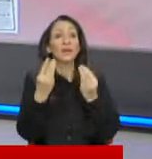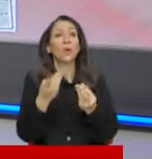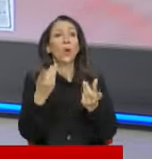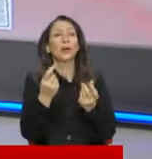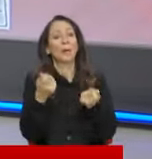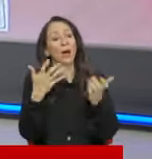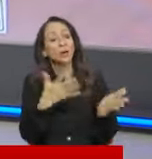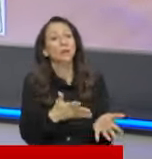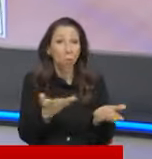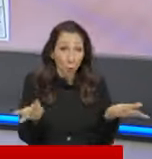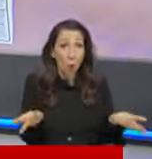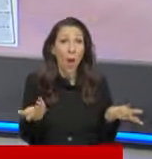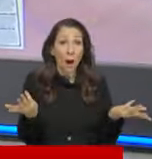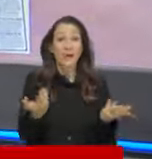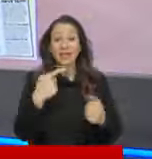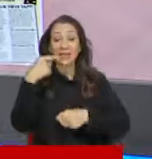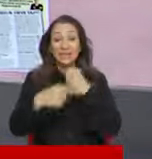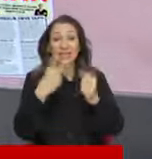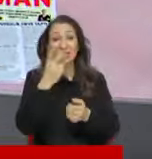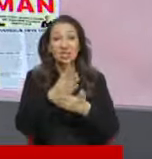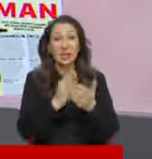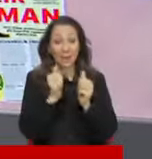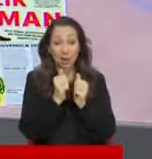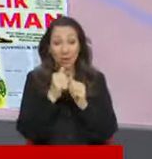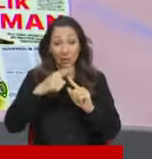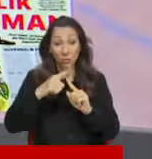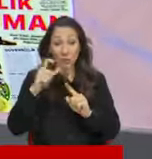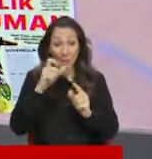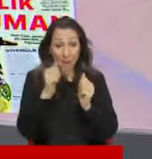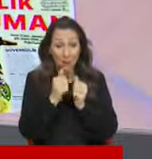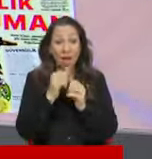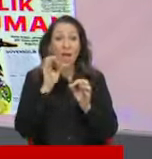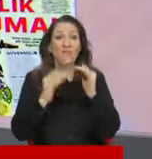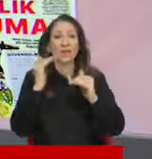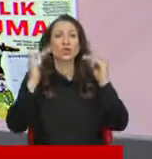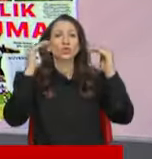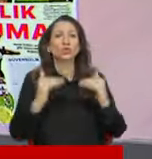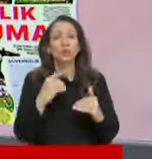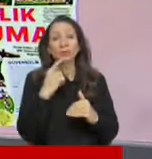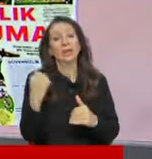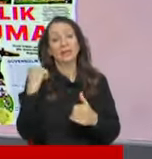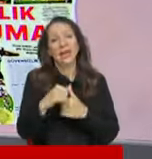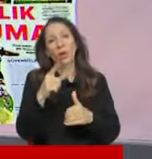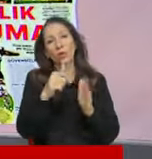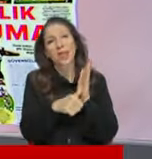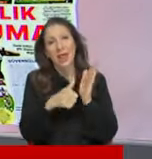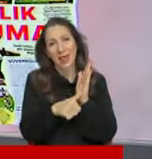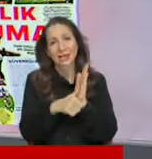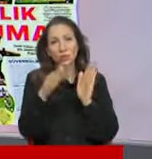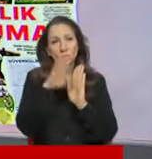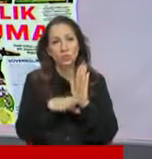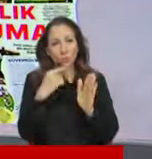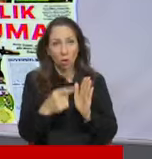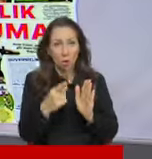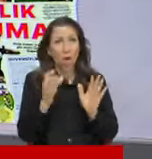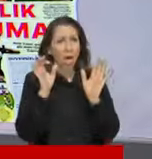kadar gidiyor ama yılın ikinci yarısıyla birlikte Temmuz ayıyla birlikte Enflasyonun da düşeceği söyleniyor bir kez daha o tarihlerde düşeceği